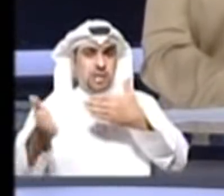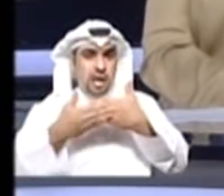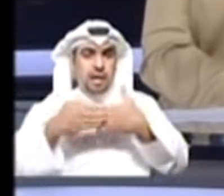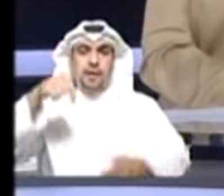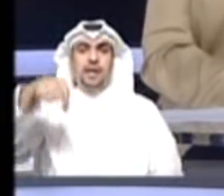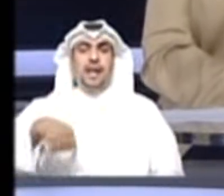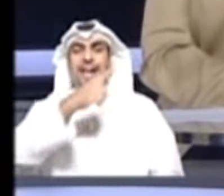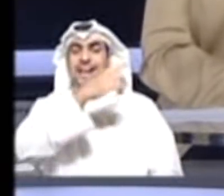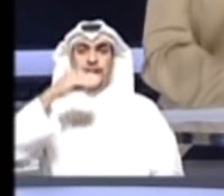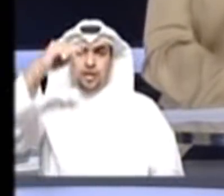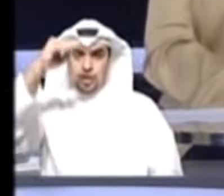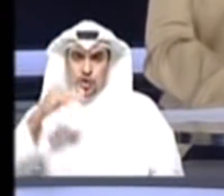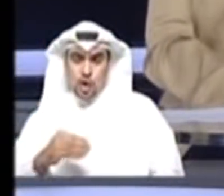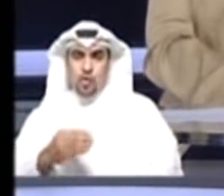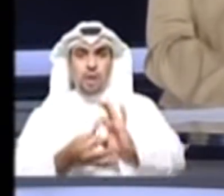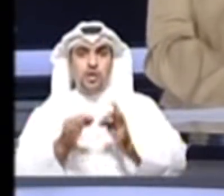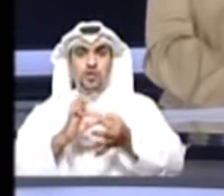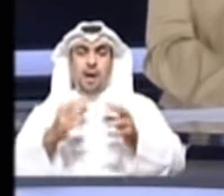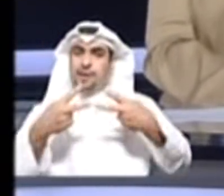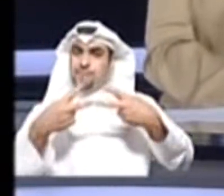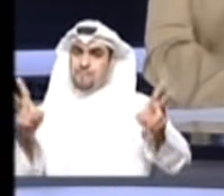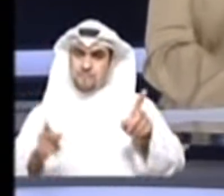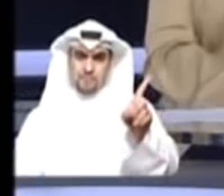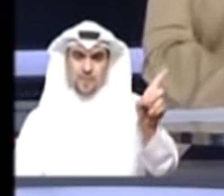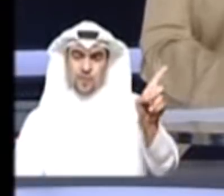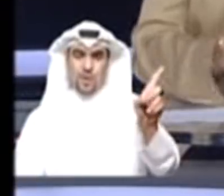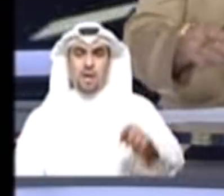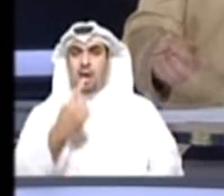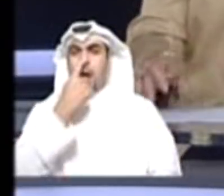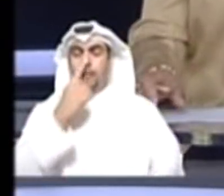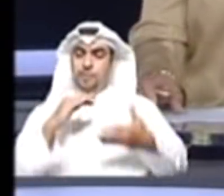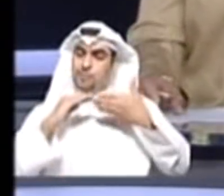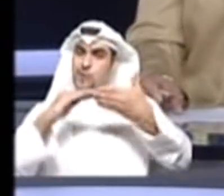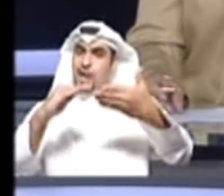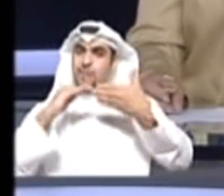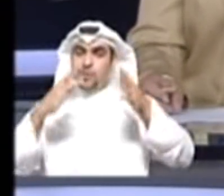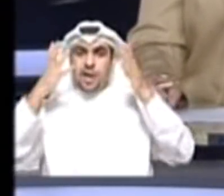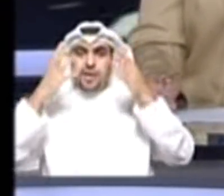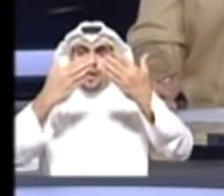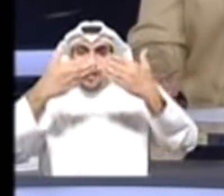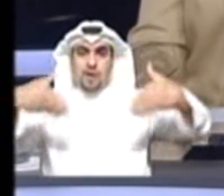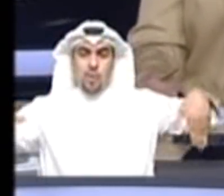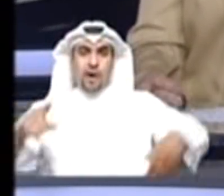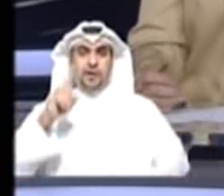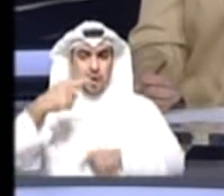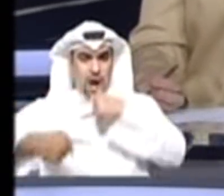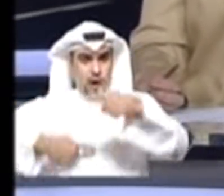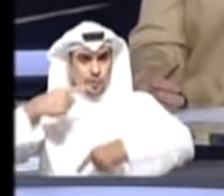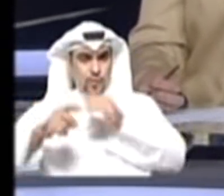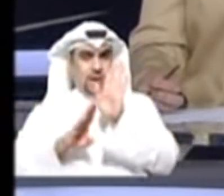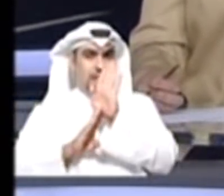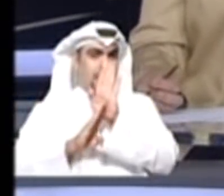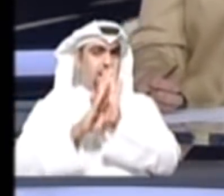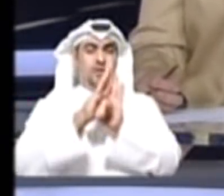توفير كافة خدمات الرعاية للأشخاص ذوي الإعاقة وللسعي دوما في تطوير هذه الخدمات لضمان